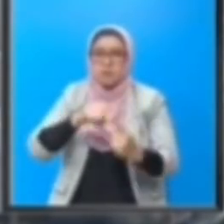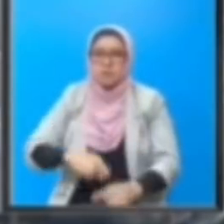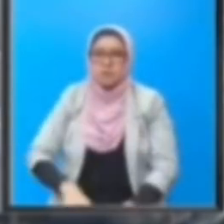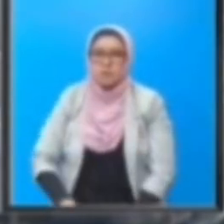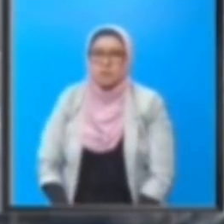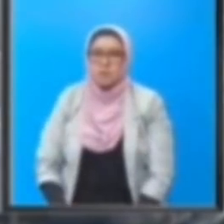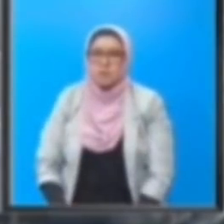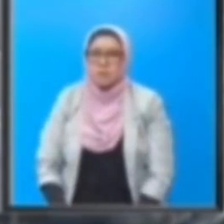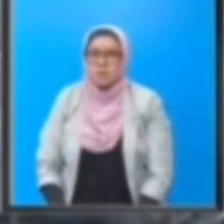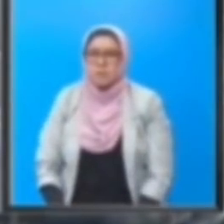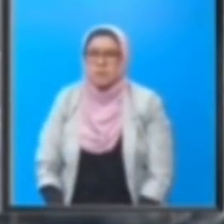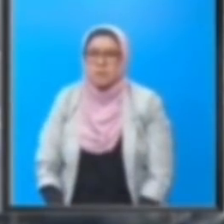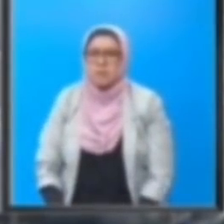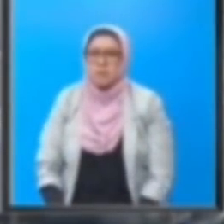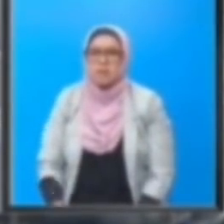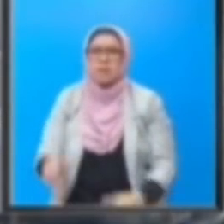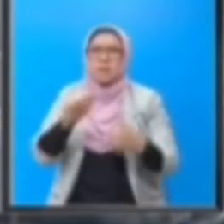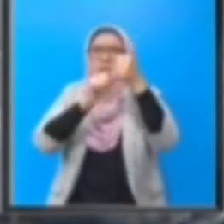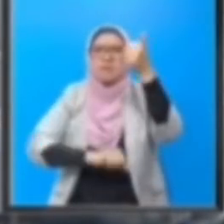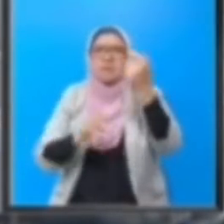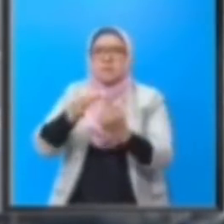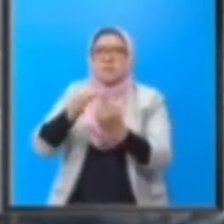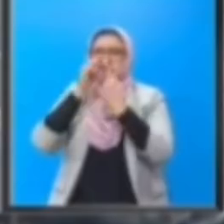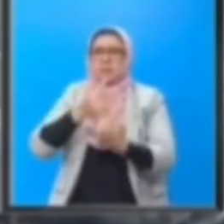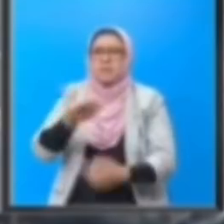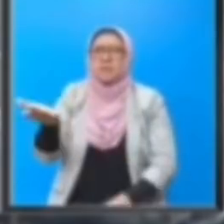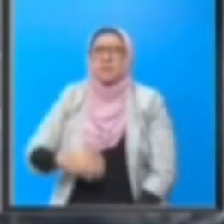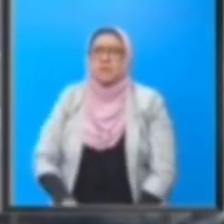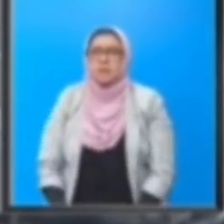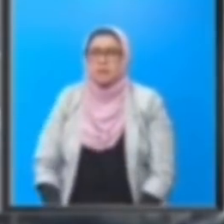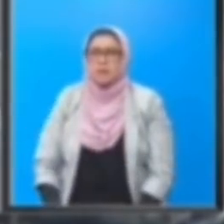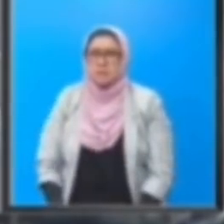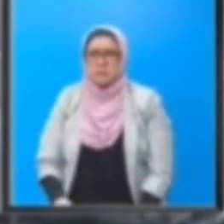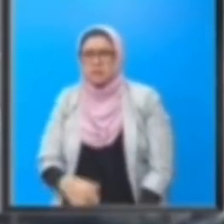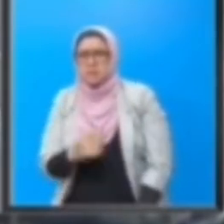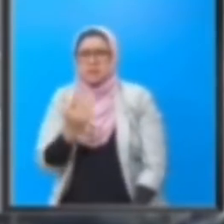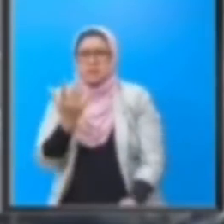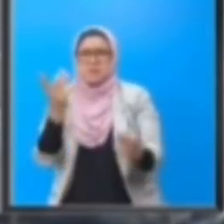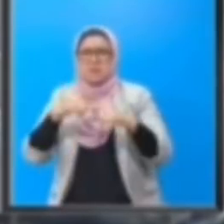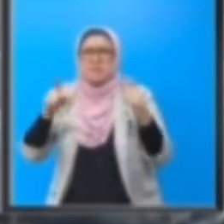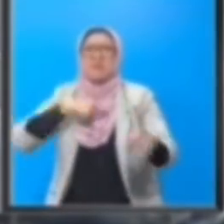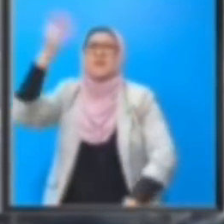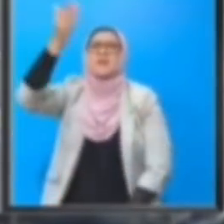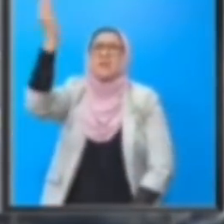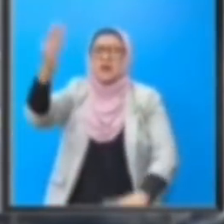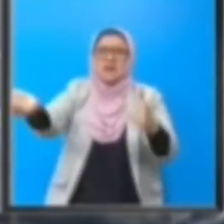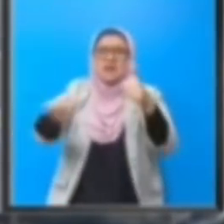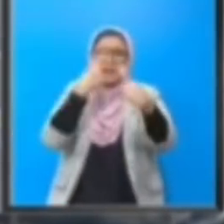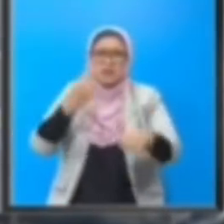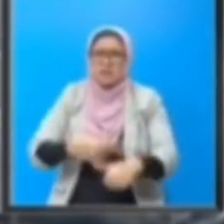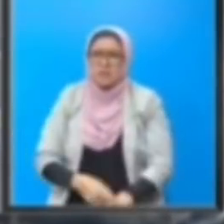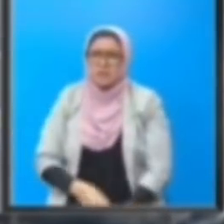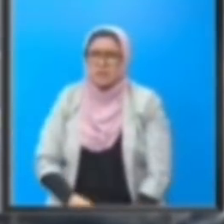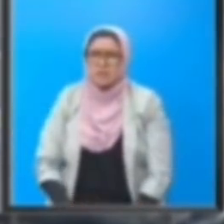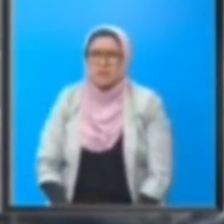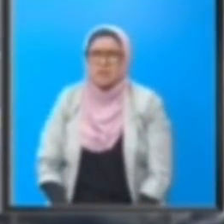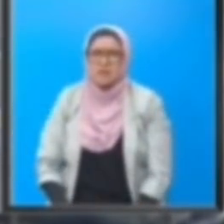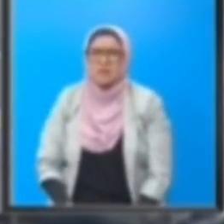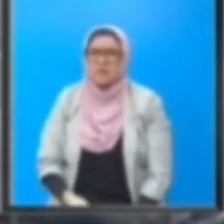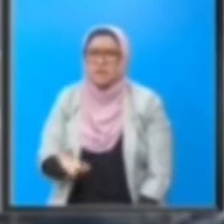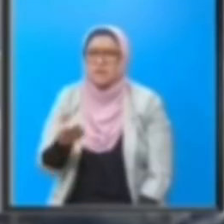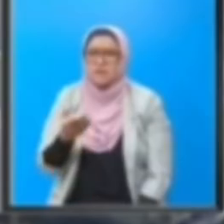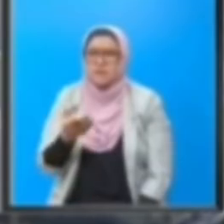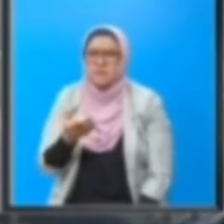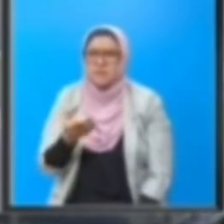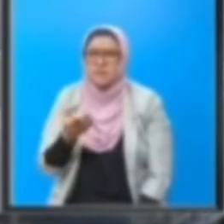itu jawatan kuasa khas Selek Komiti. Bahas dulu. Saya sokong. Teruskan. Datuk Yang